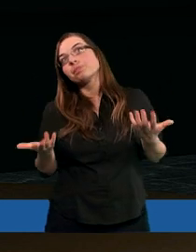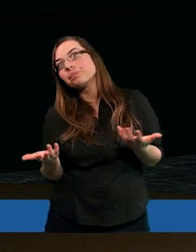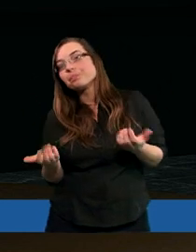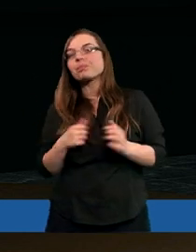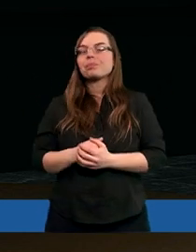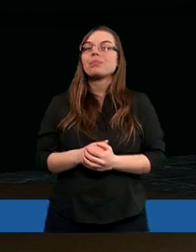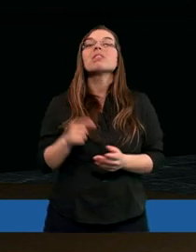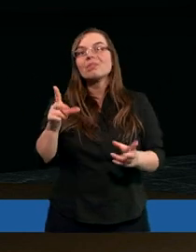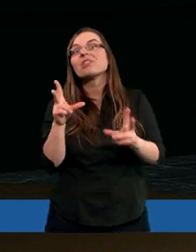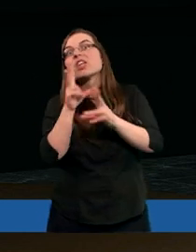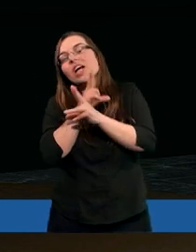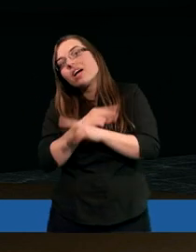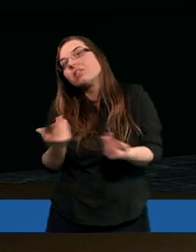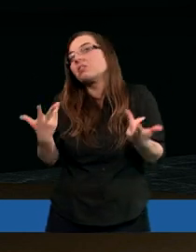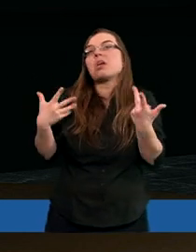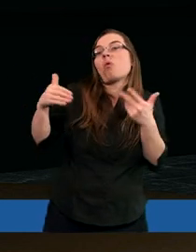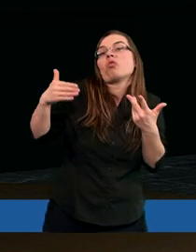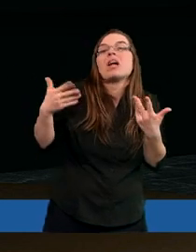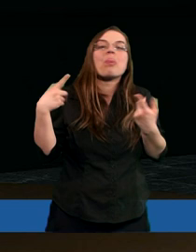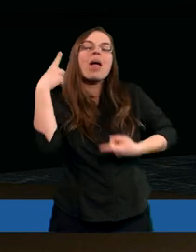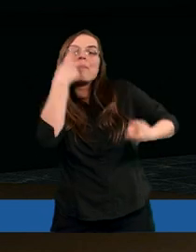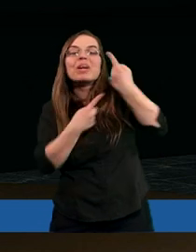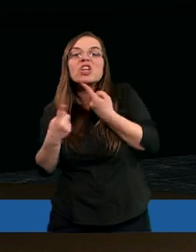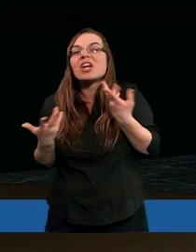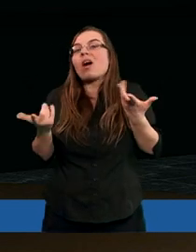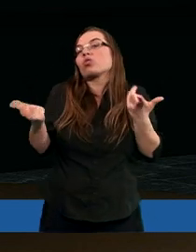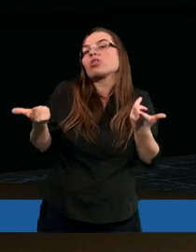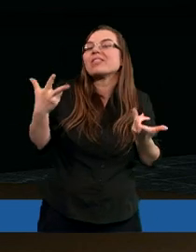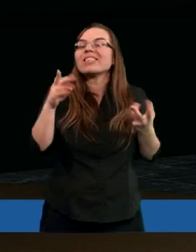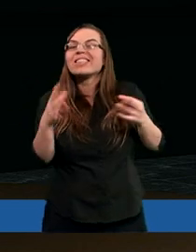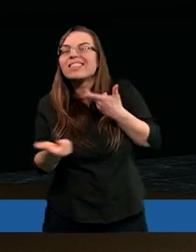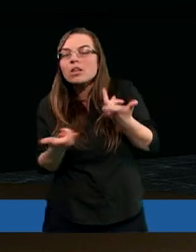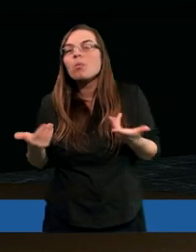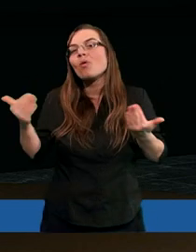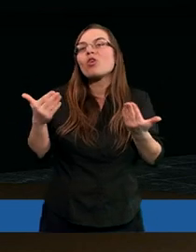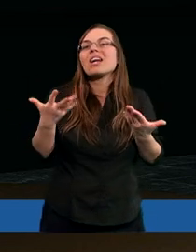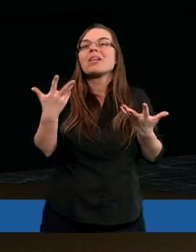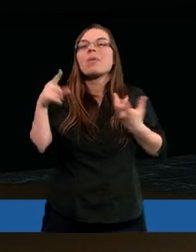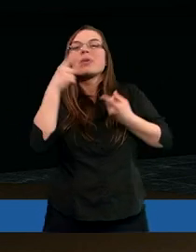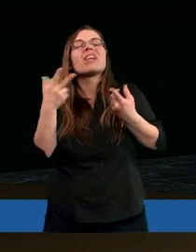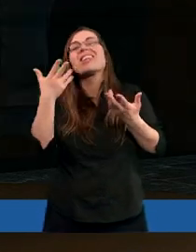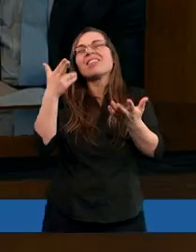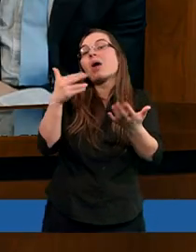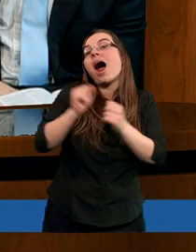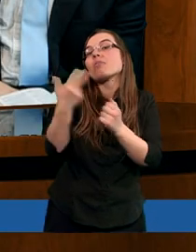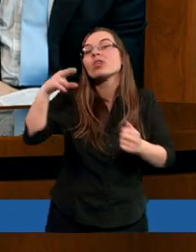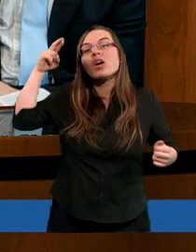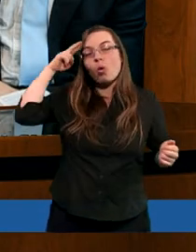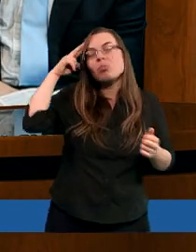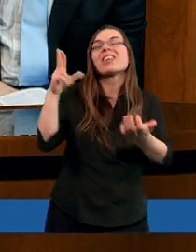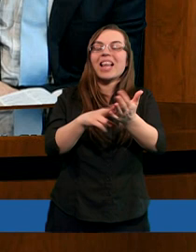Tu rzeczywiście albo nie myślał, albo trudno to nawet Nie rozumiał jeszcze. Oczywiście, że nie rozumiał,